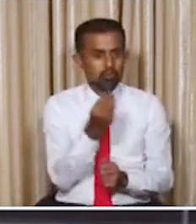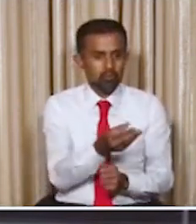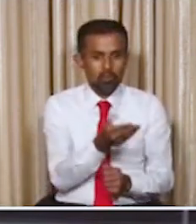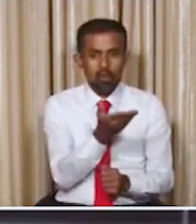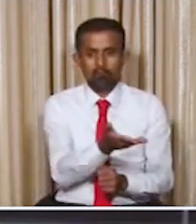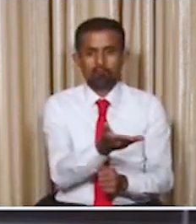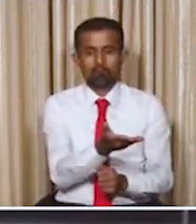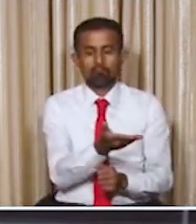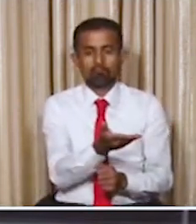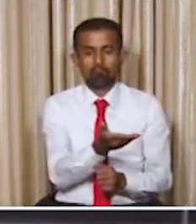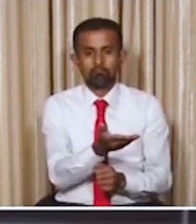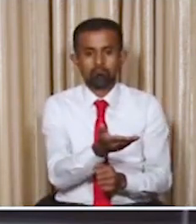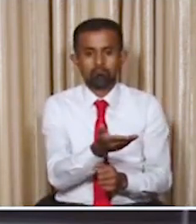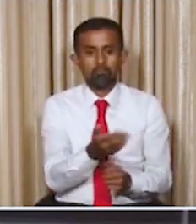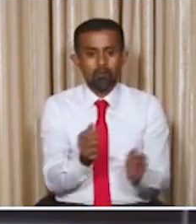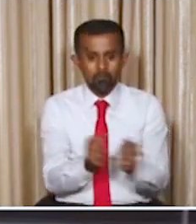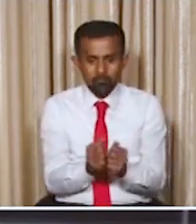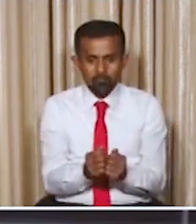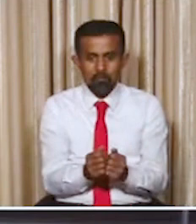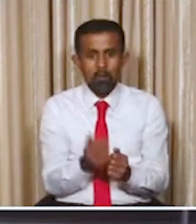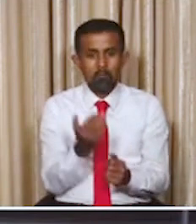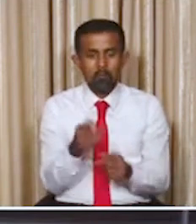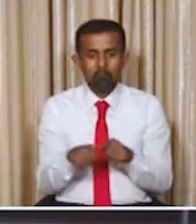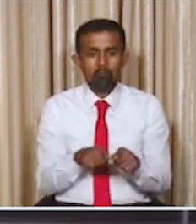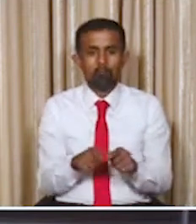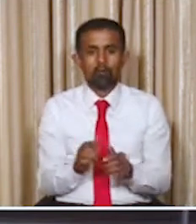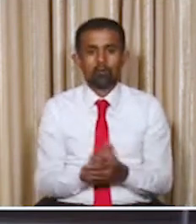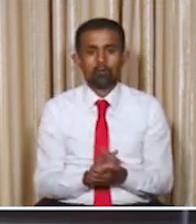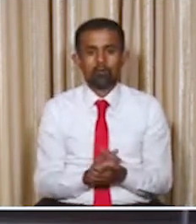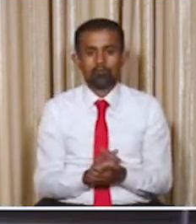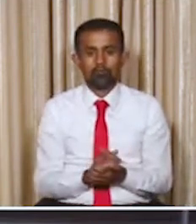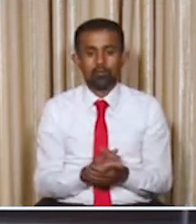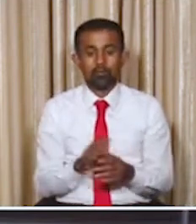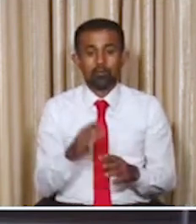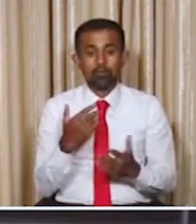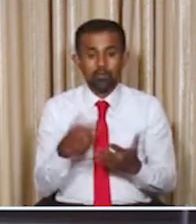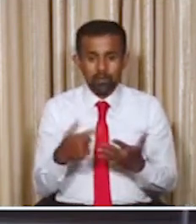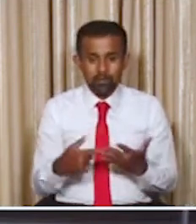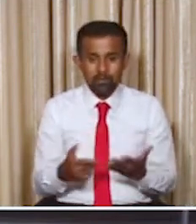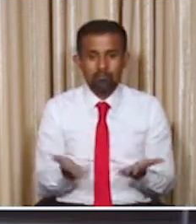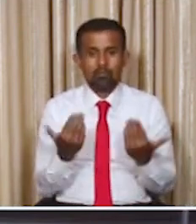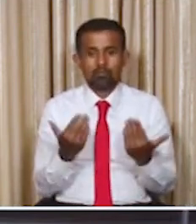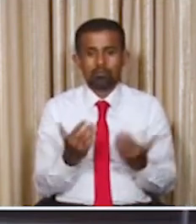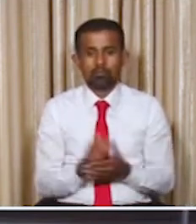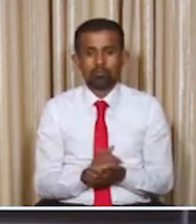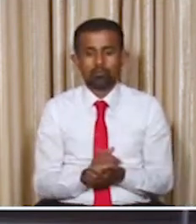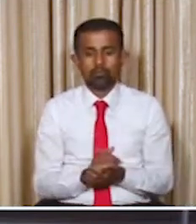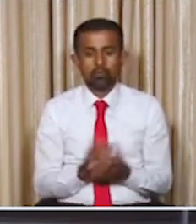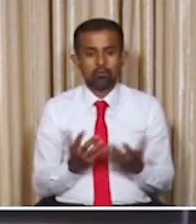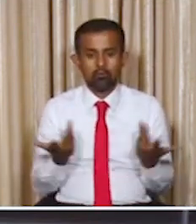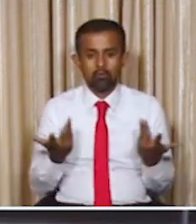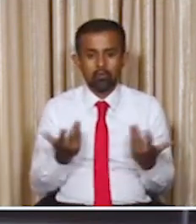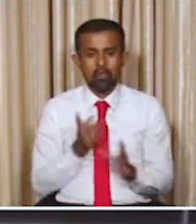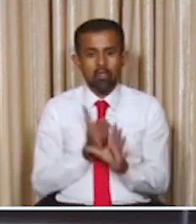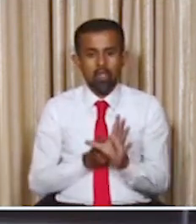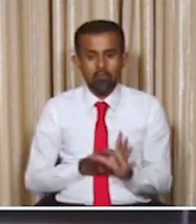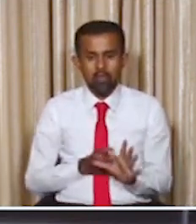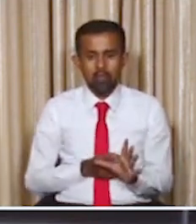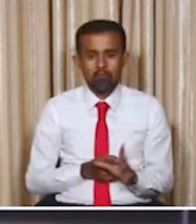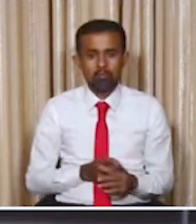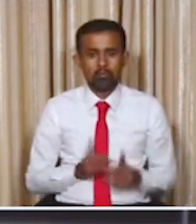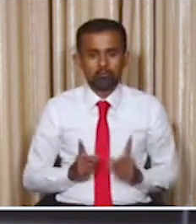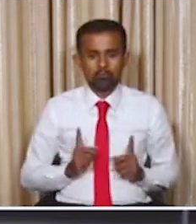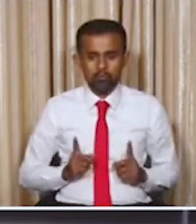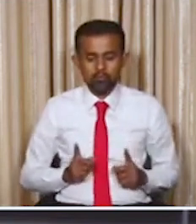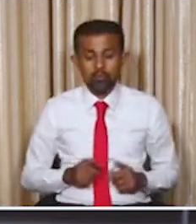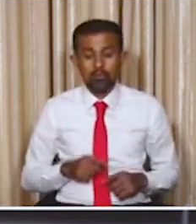kattiya innawa menna mewai karanda one. Me deval tamai siddha wenna ona ratak thula. Ehema nathuwa me hama daama eka tana